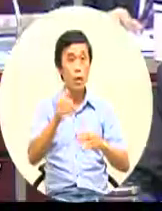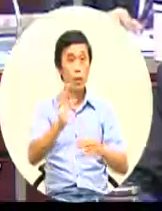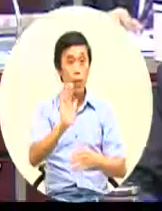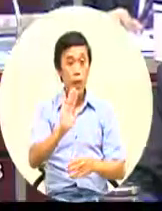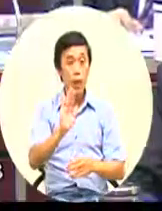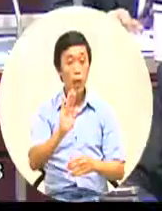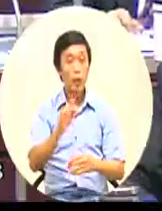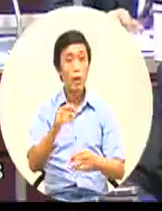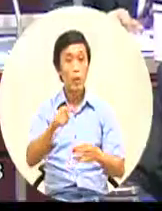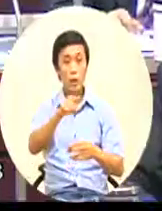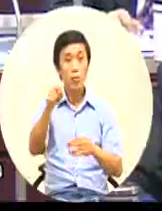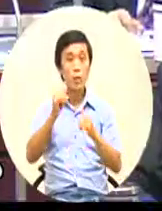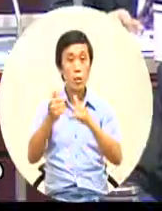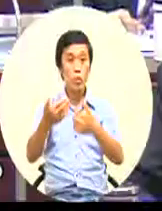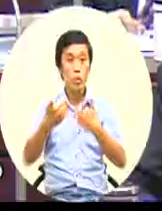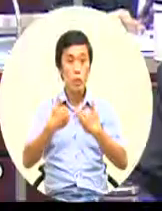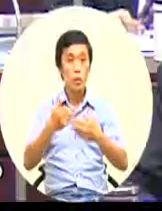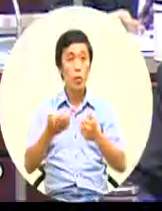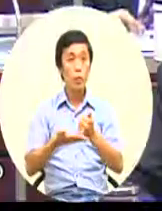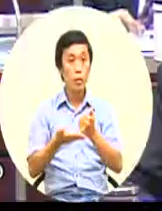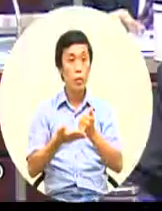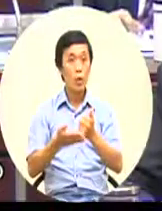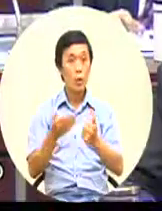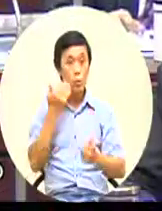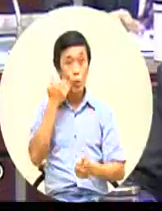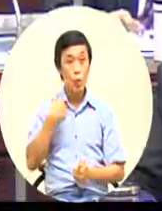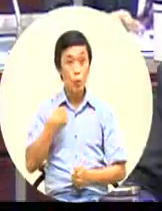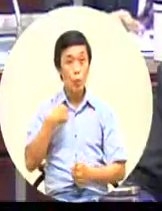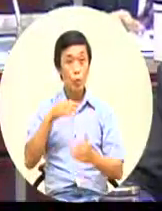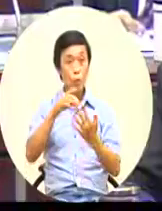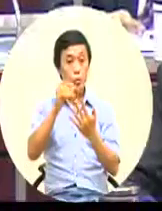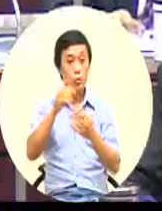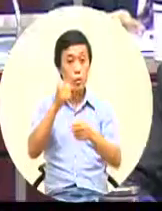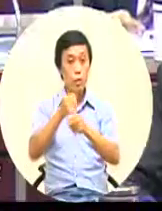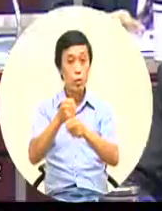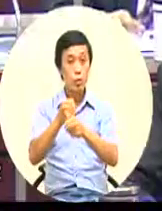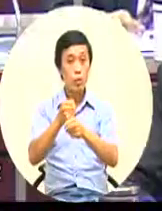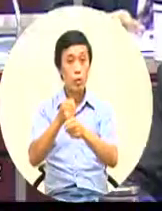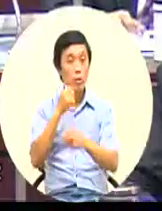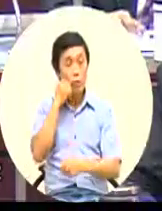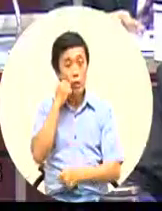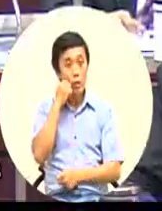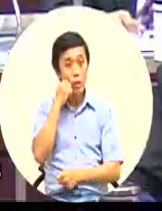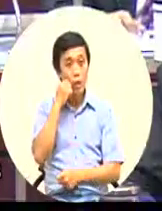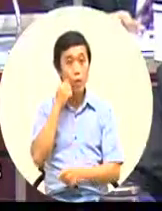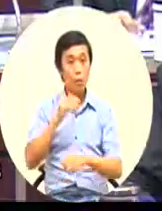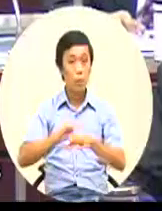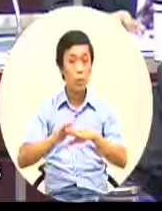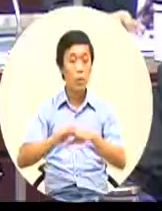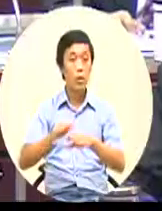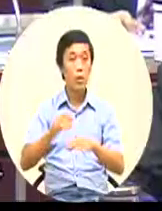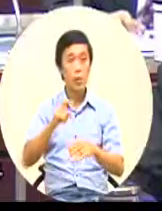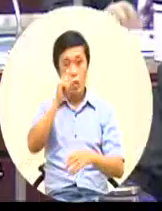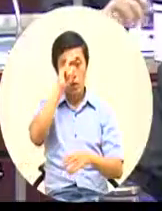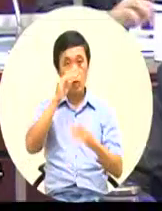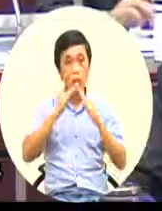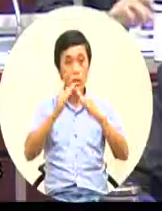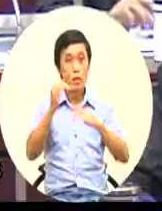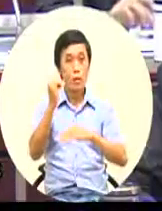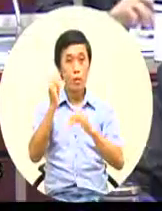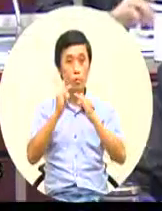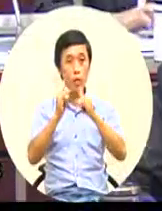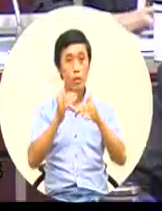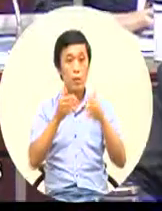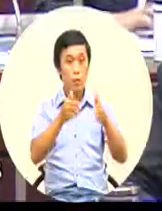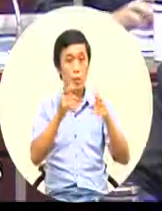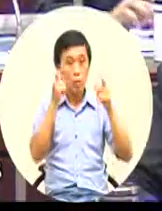如果选择要做，非常困难。我真的请求市民朋友支持，为了高雄的进步，请